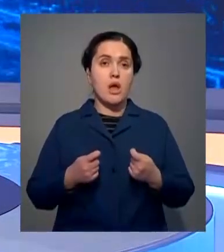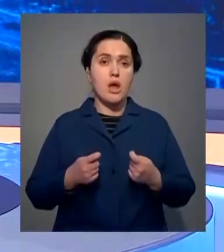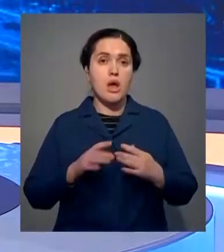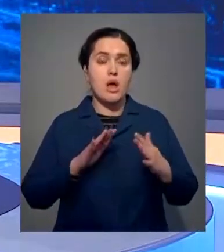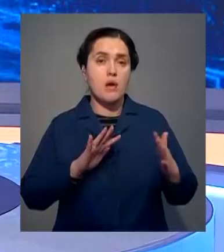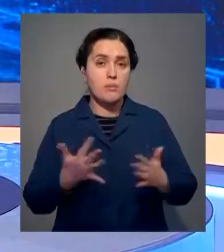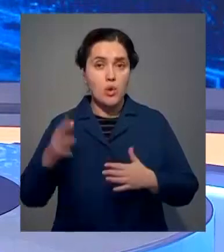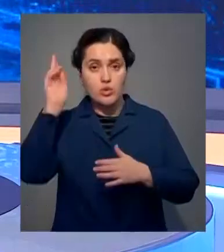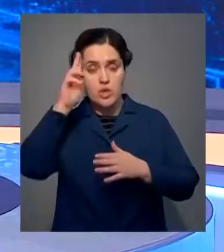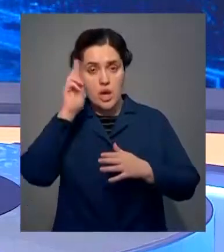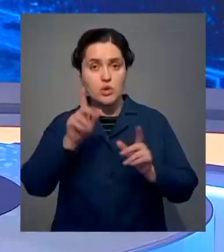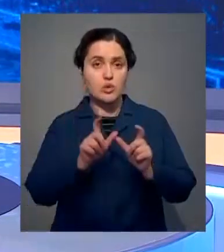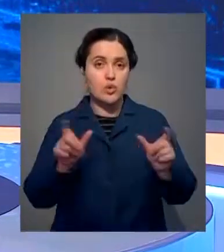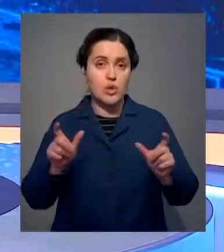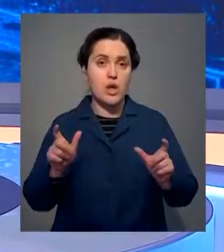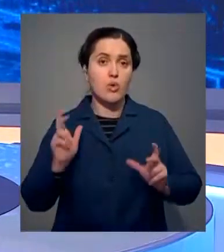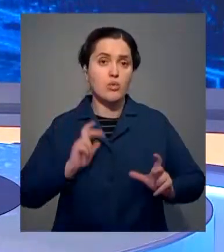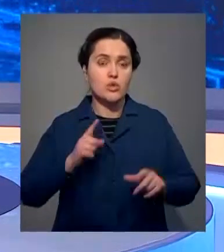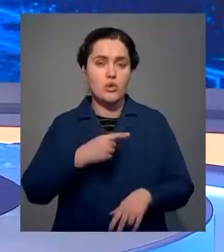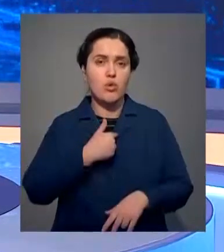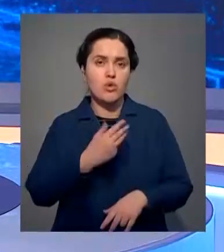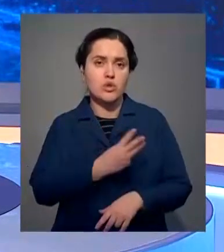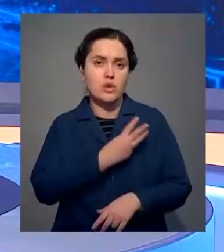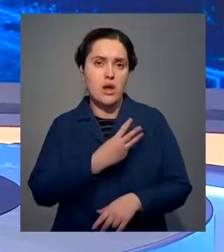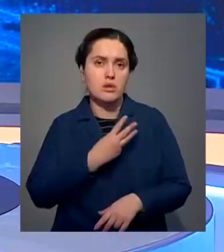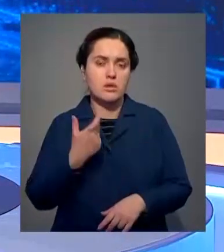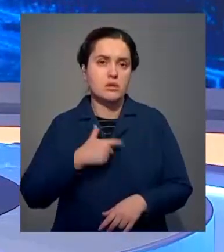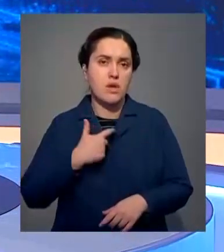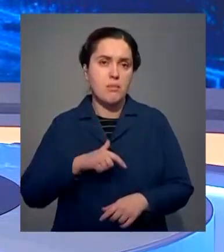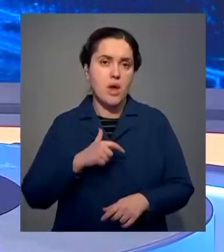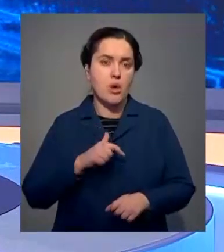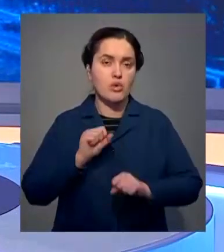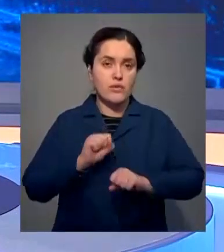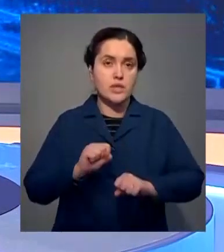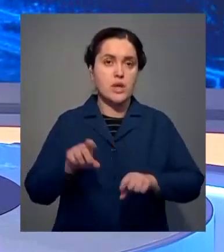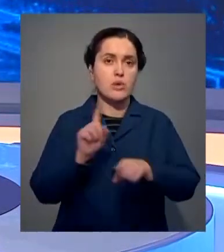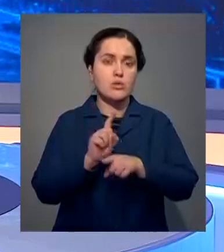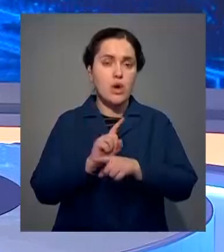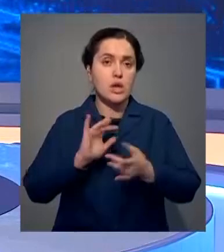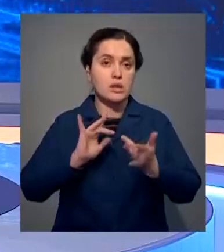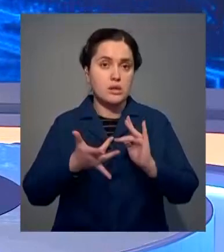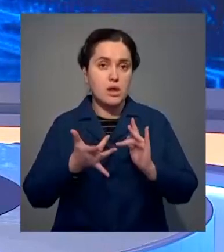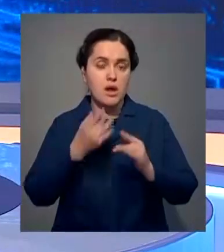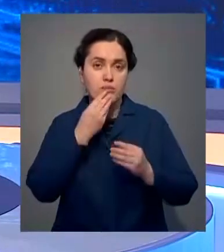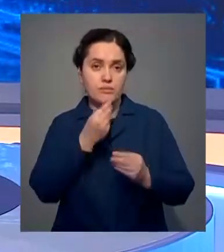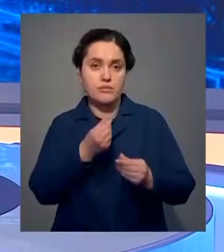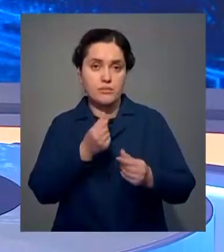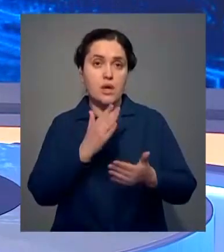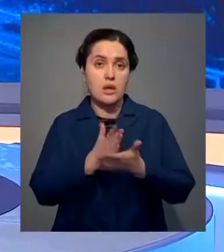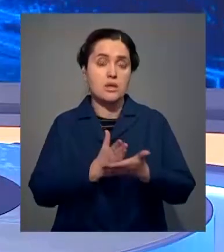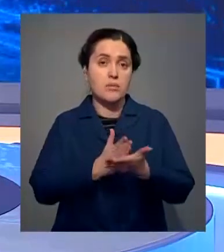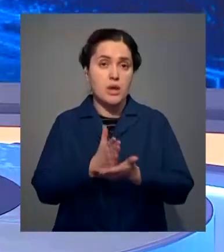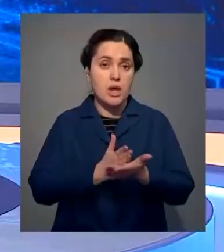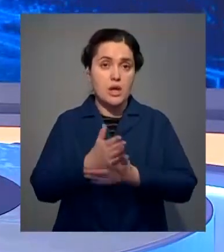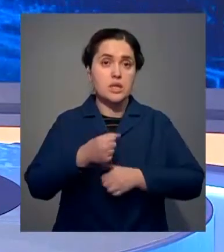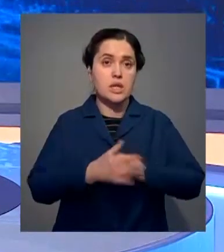кривую дорогу учащихся школ и колледжа подталкивает желание самоутвердиться. Большое влияние оказывают и социальные сети. Об этом на брифинге в службе